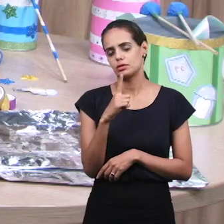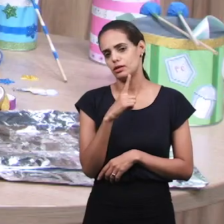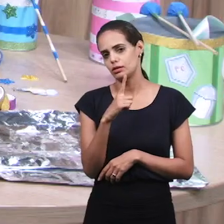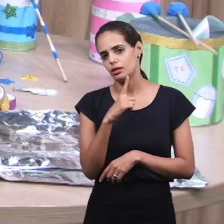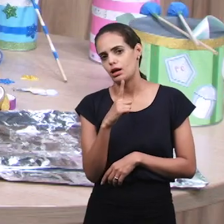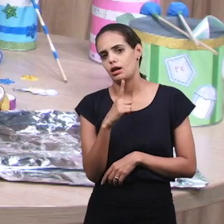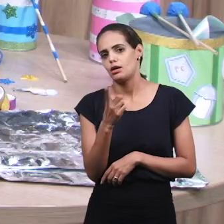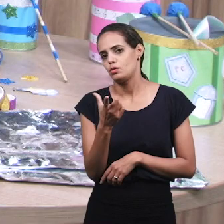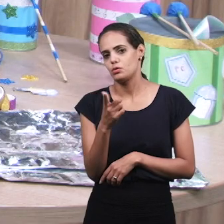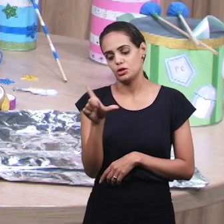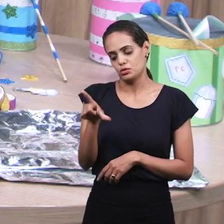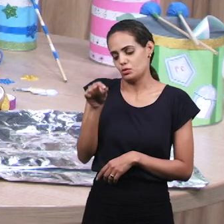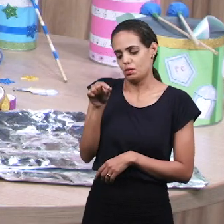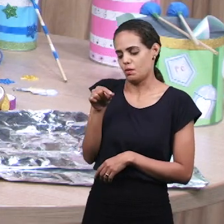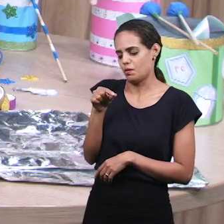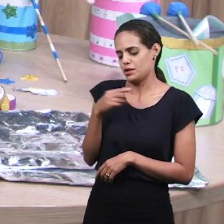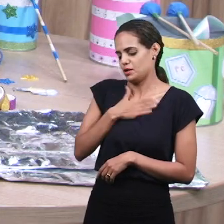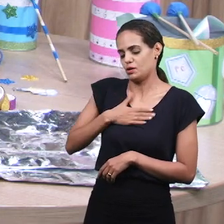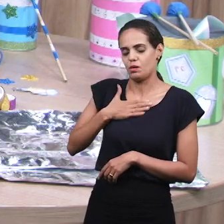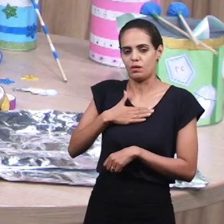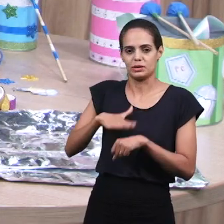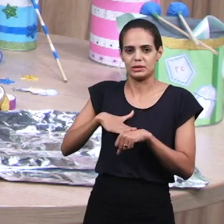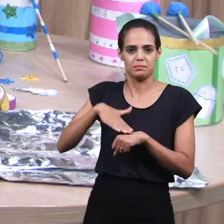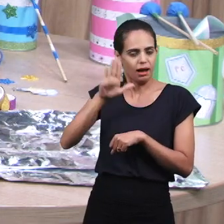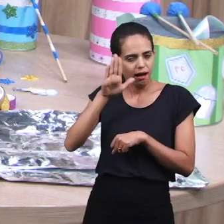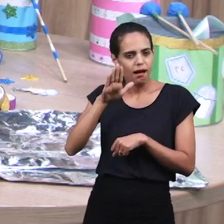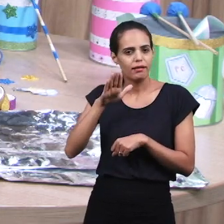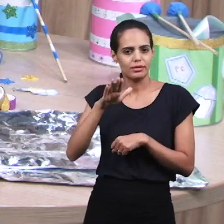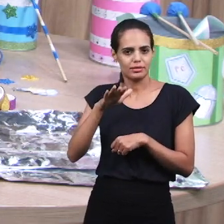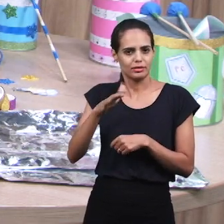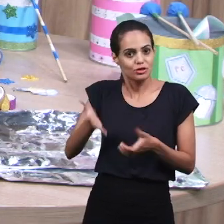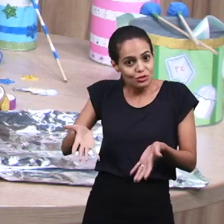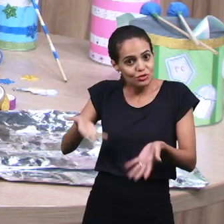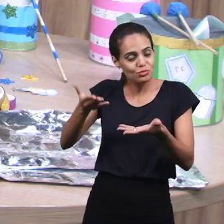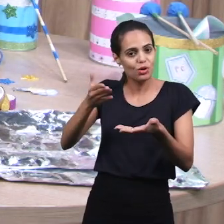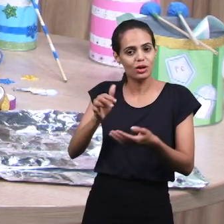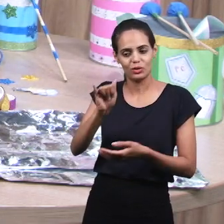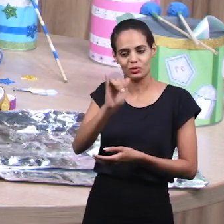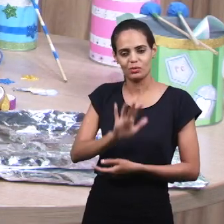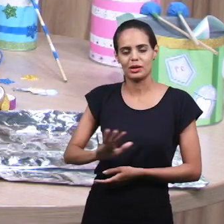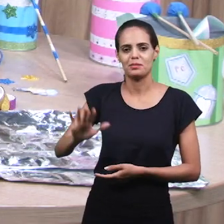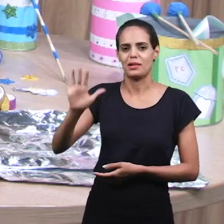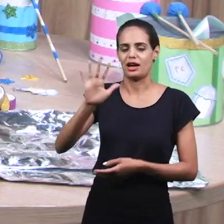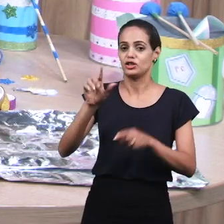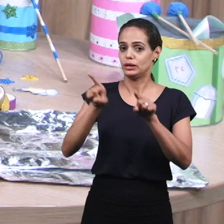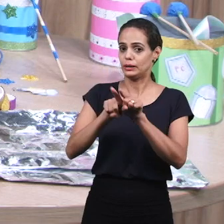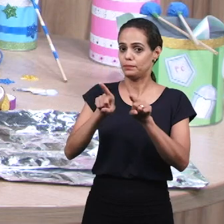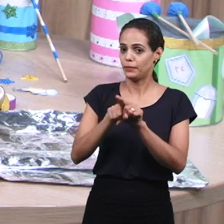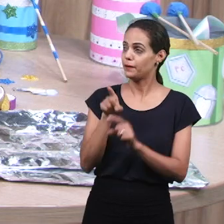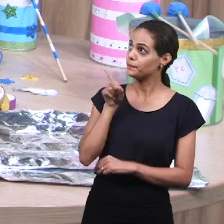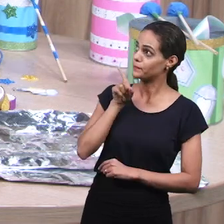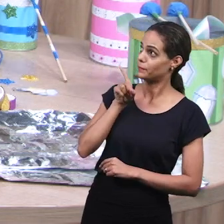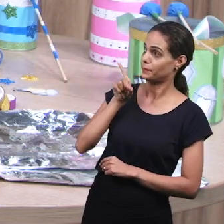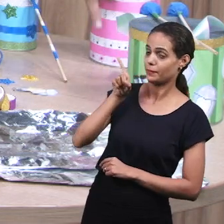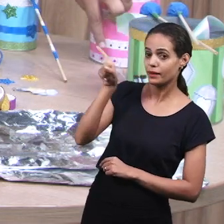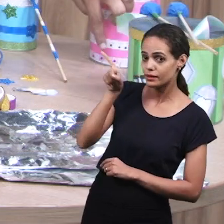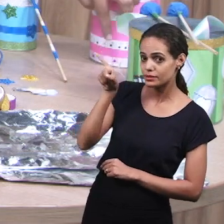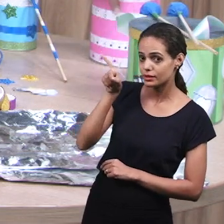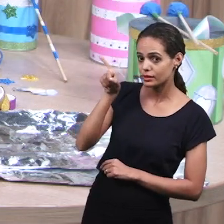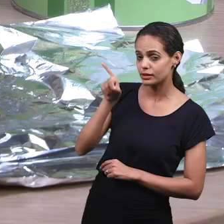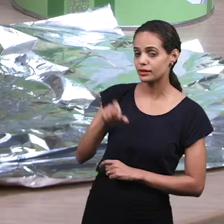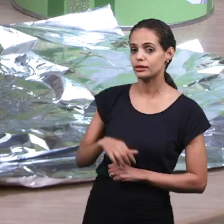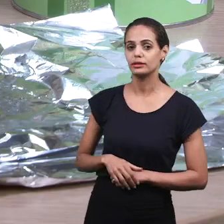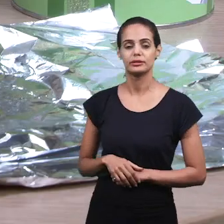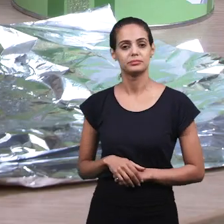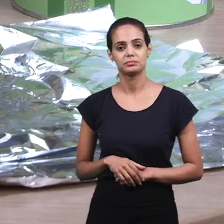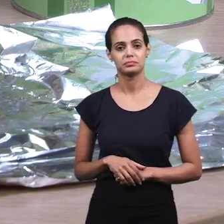leur préférence. Vous pouvez stimuler avec les figures. J'ai ramené celui-ci